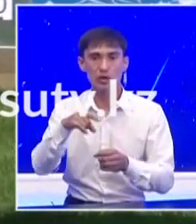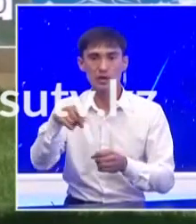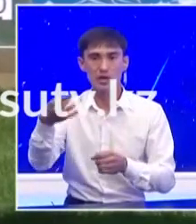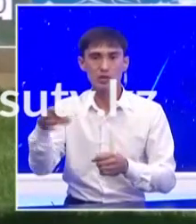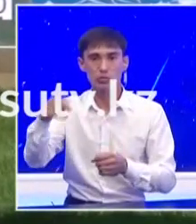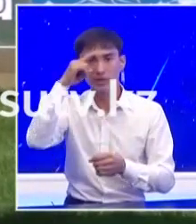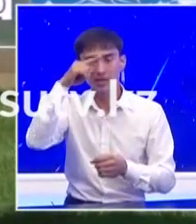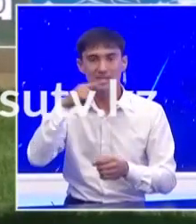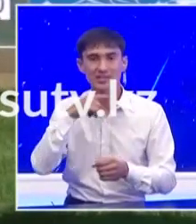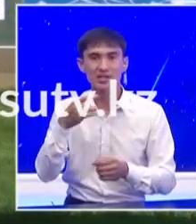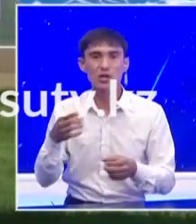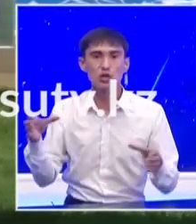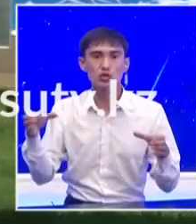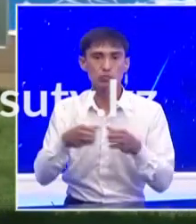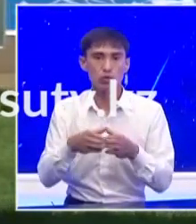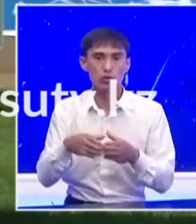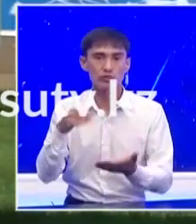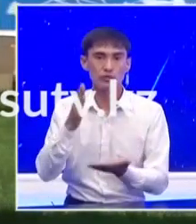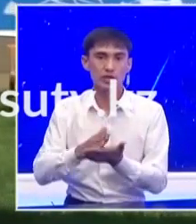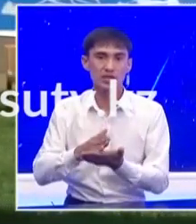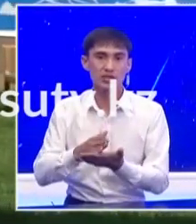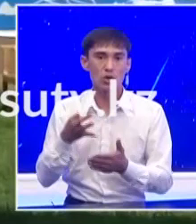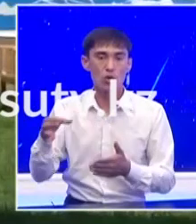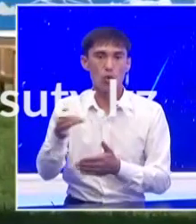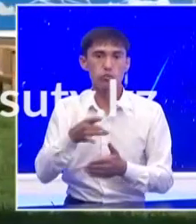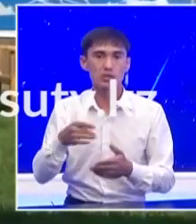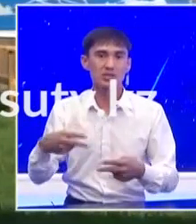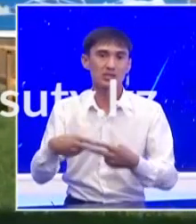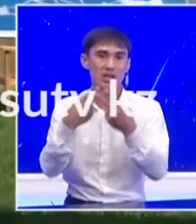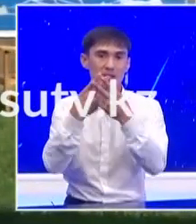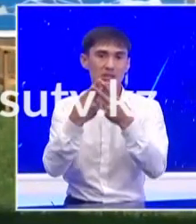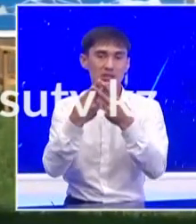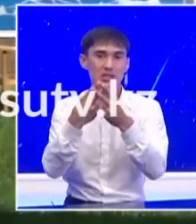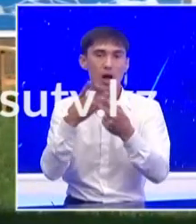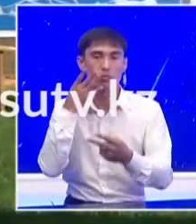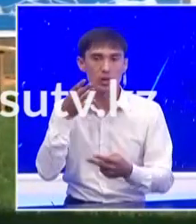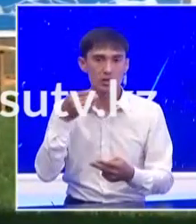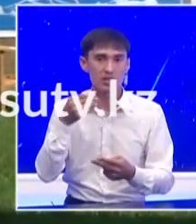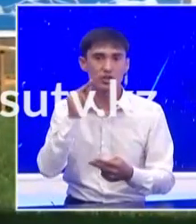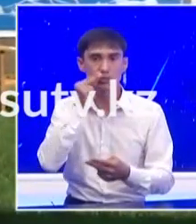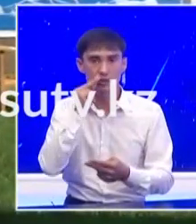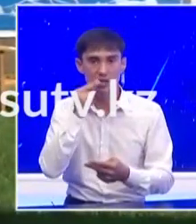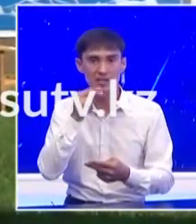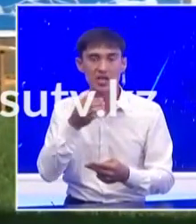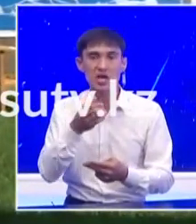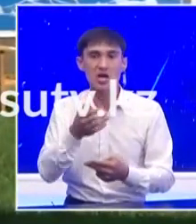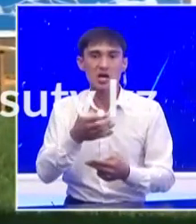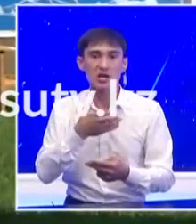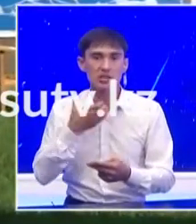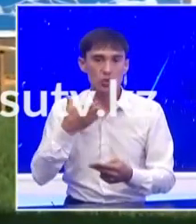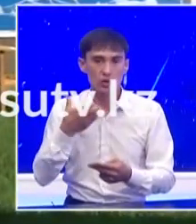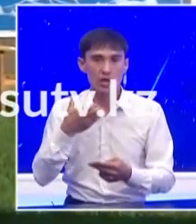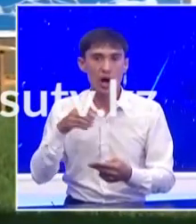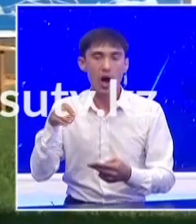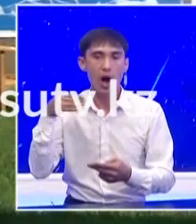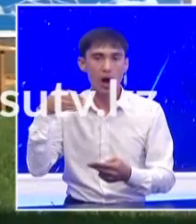Казахстан. Сборная включает в себя такие области, как Нур-Султан, Алматы, Шымкент, Кызылорда, Актау.